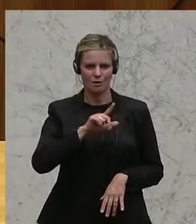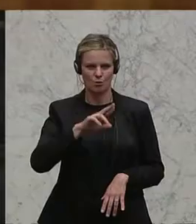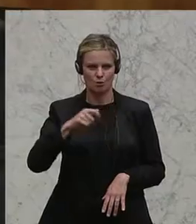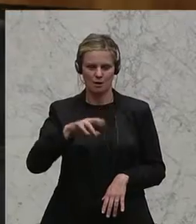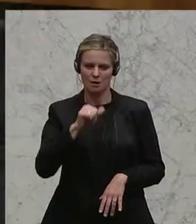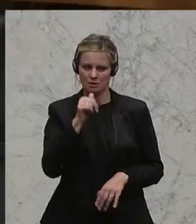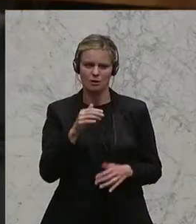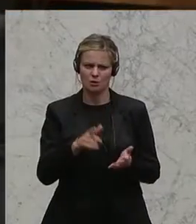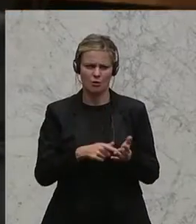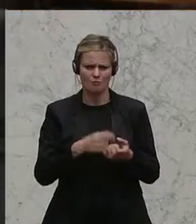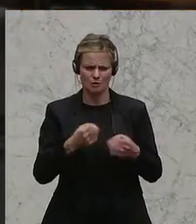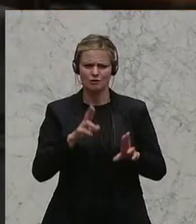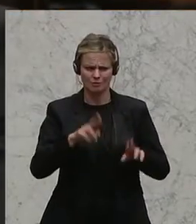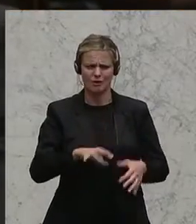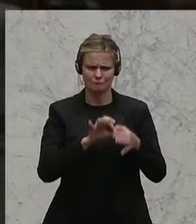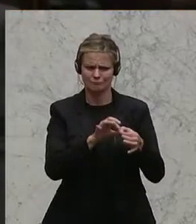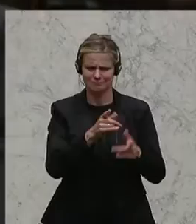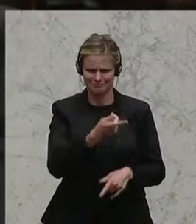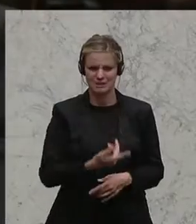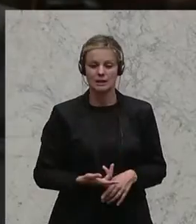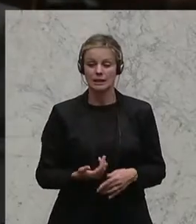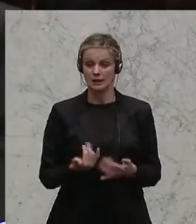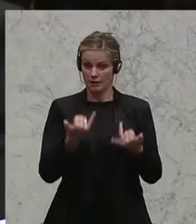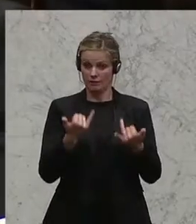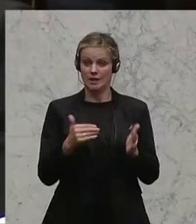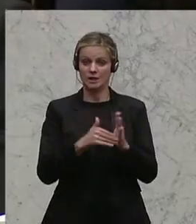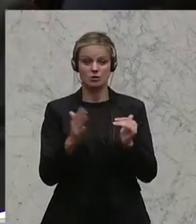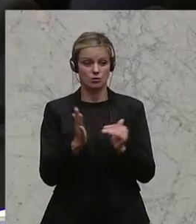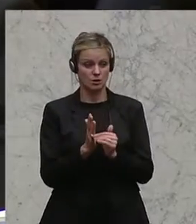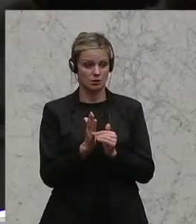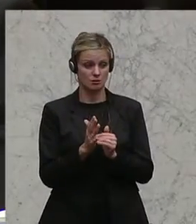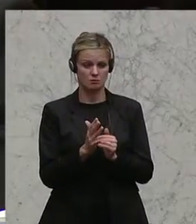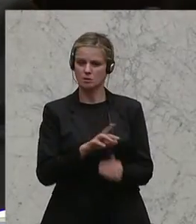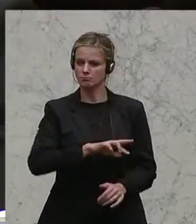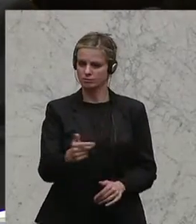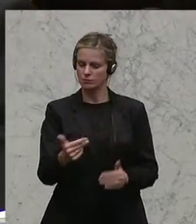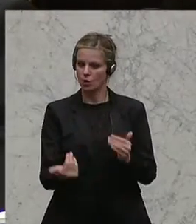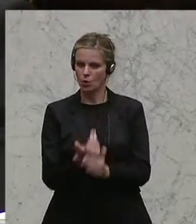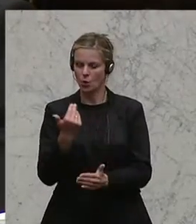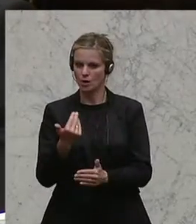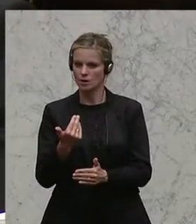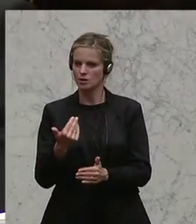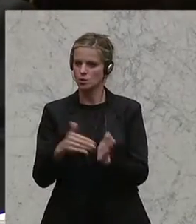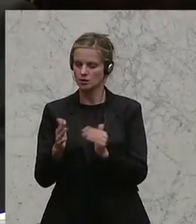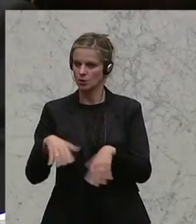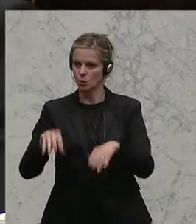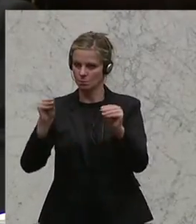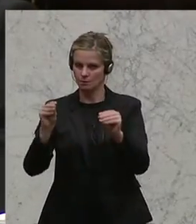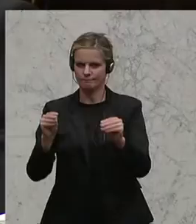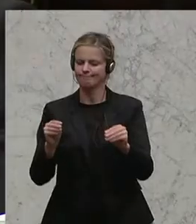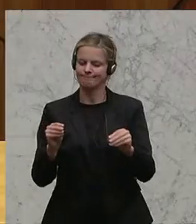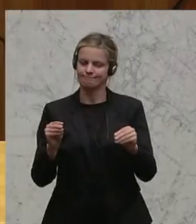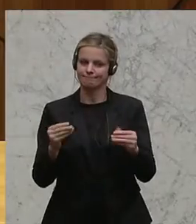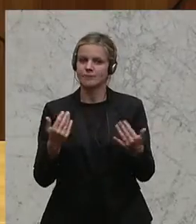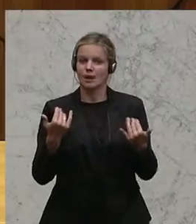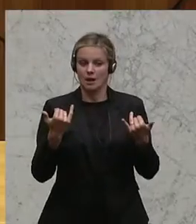es nicht möglich, ein bestehendes System ganz einfach zu switchen und ein neues System zu machen. Aber wir haben